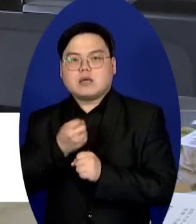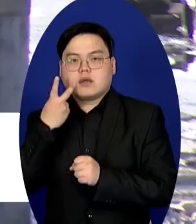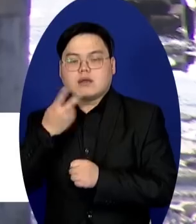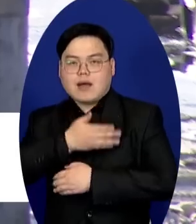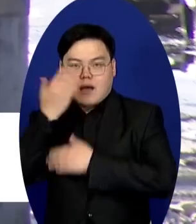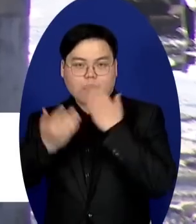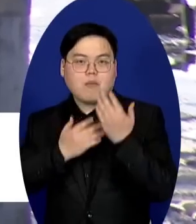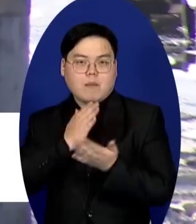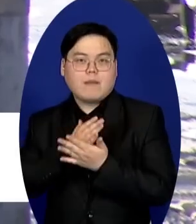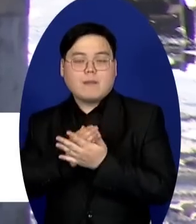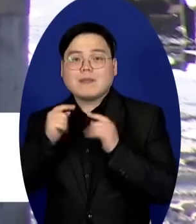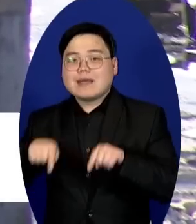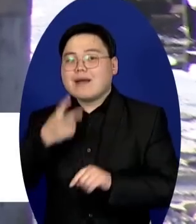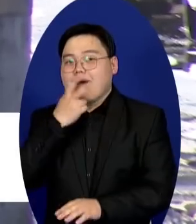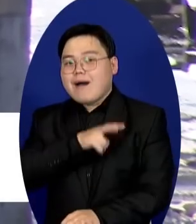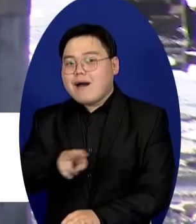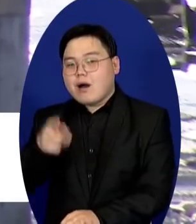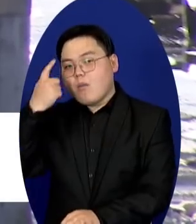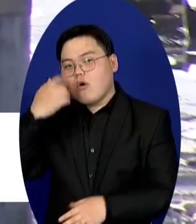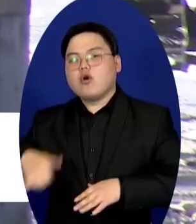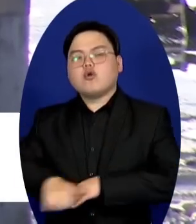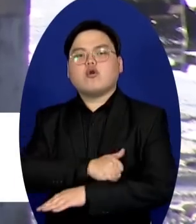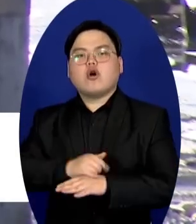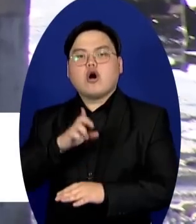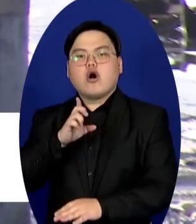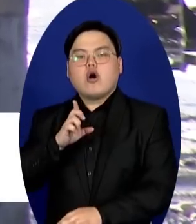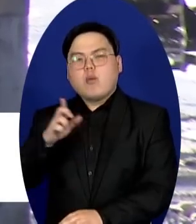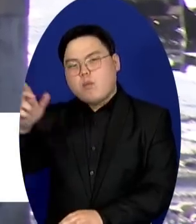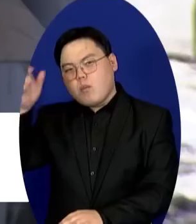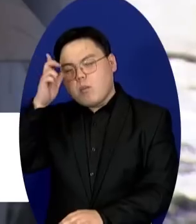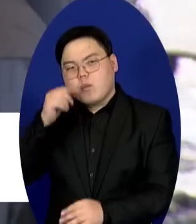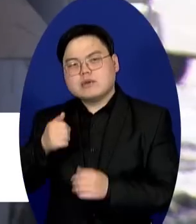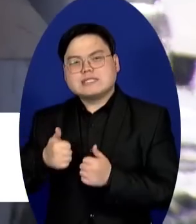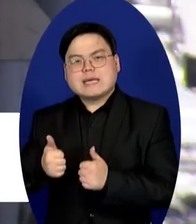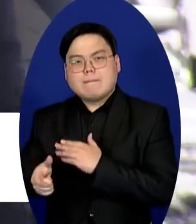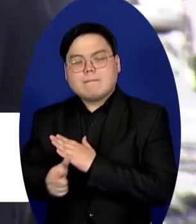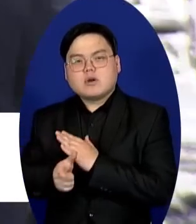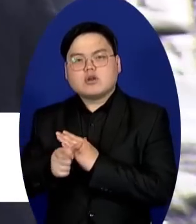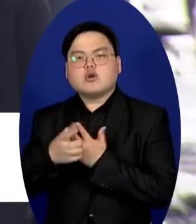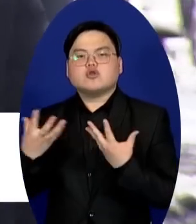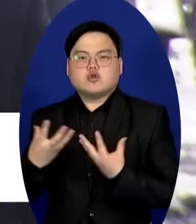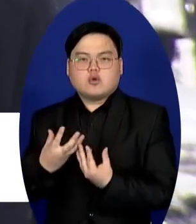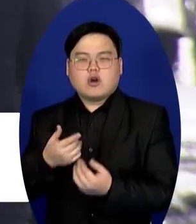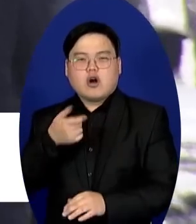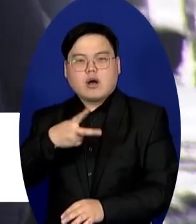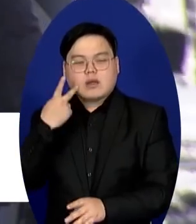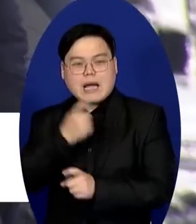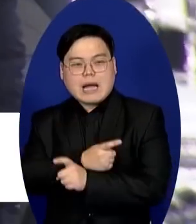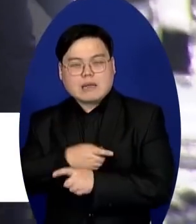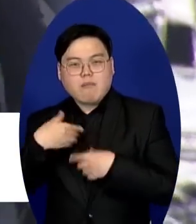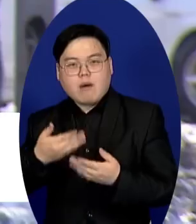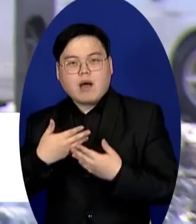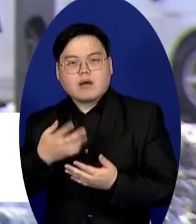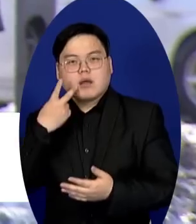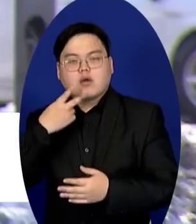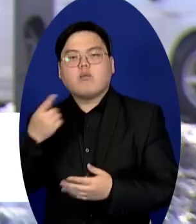байгаа. Эндээс харахад Монгол улс бүхэлдээ боловсон хүчний нөөцийн дутагдалд оржээ. Үүнд хавтгаарсан халамж нөлөөлснийг мэрэгчлэлтнүүд